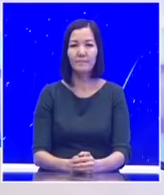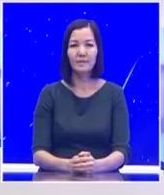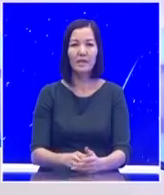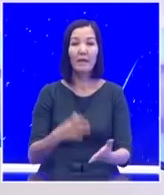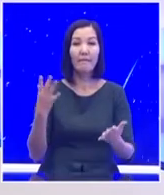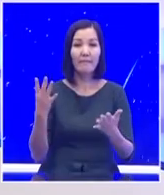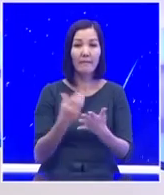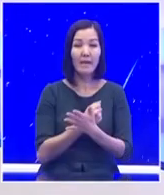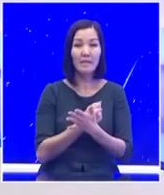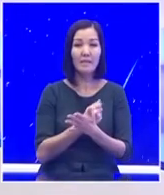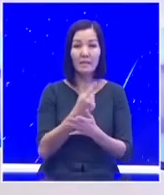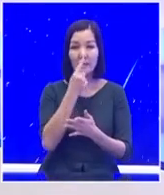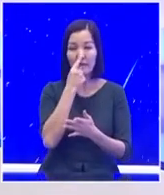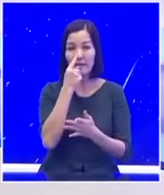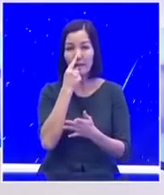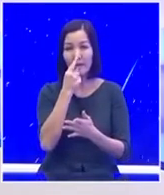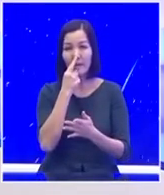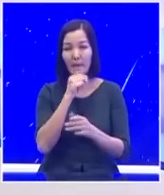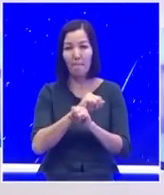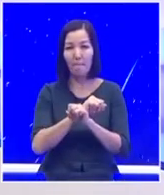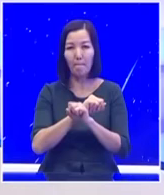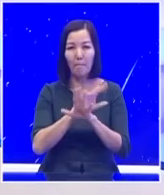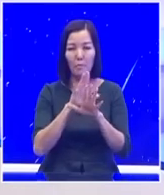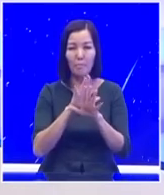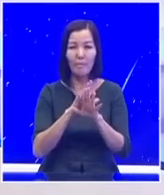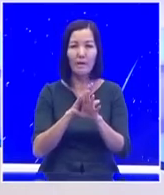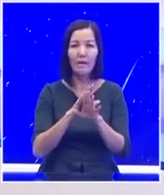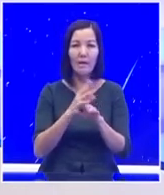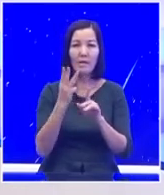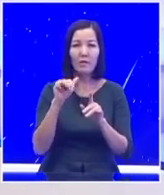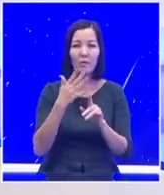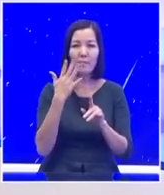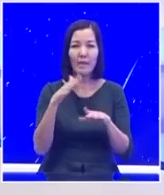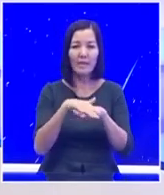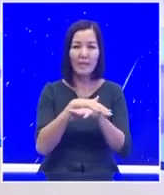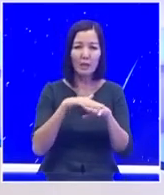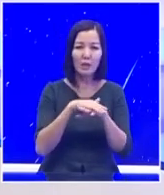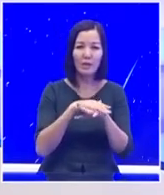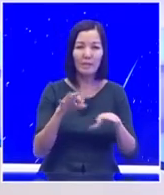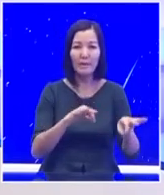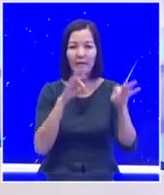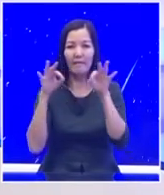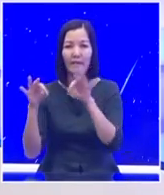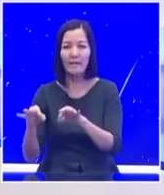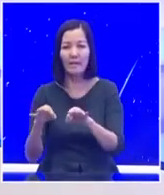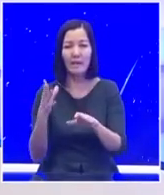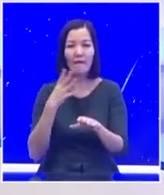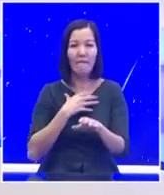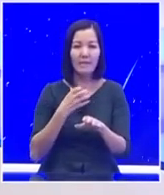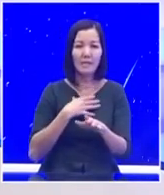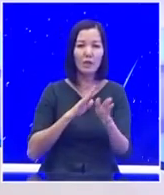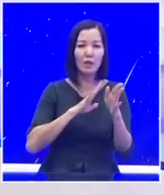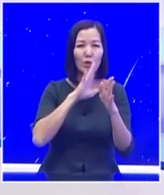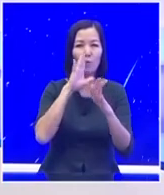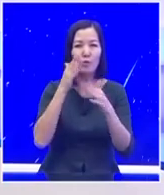Из-за найденной у побережья Венеции бомбы эвакуация 3500 человек была проведена в воскресенье утром в